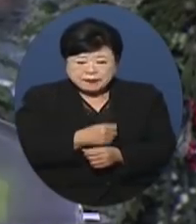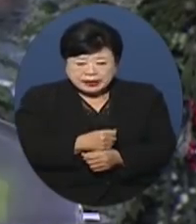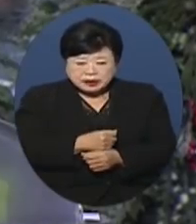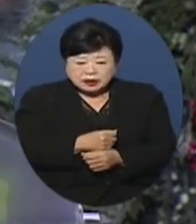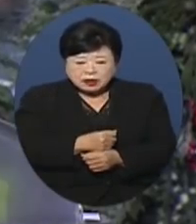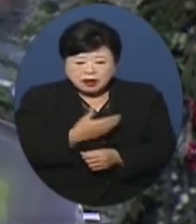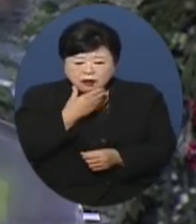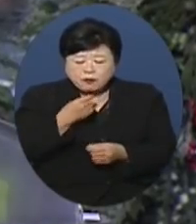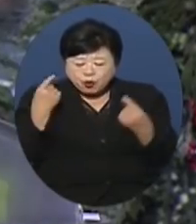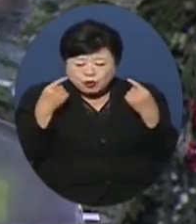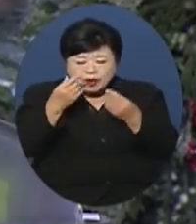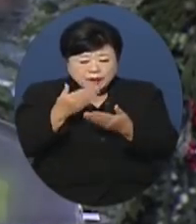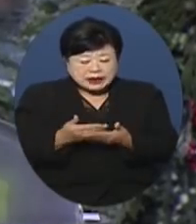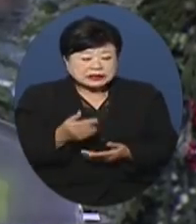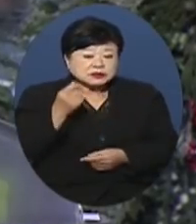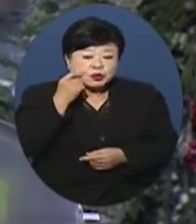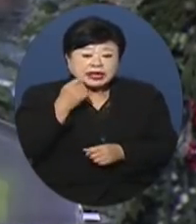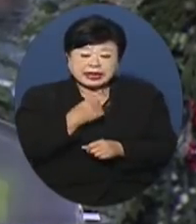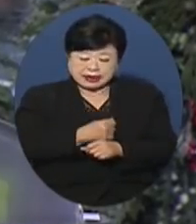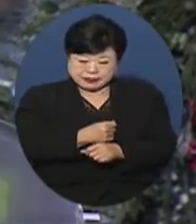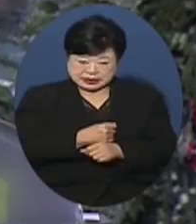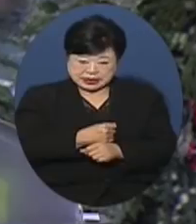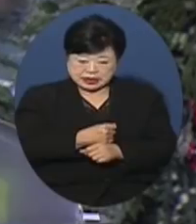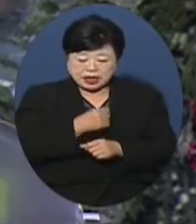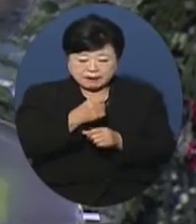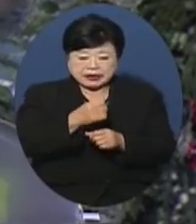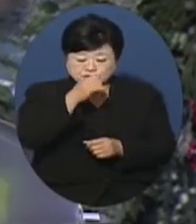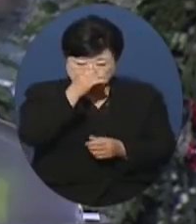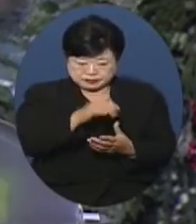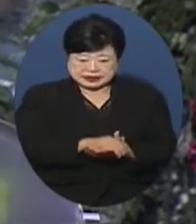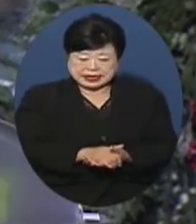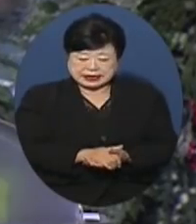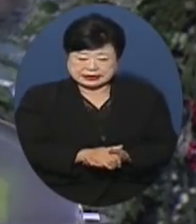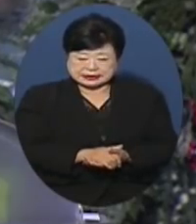복음을 받아들이지 못하게 만드는 것입니다.